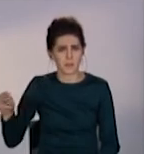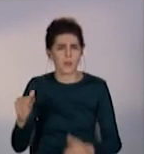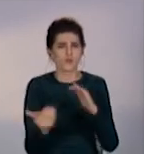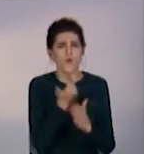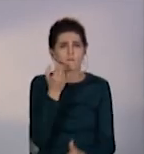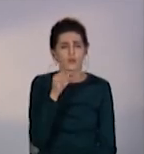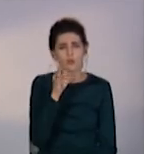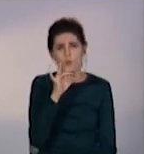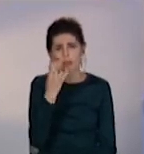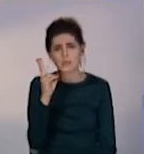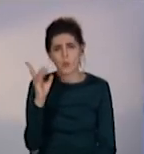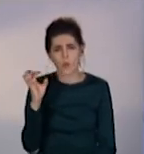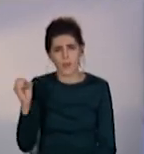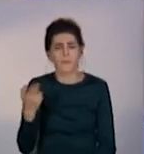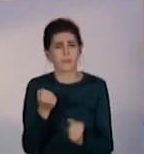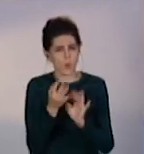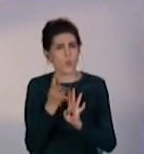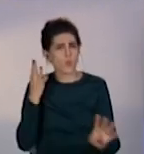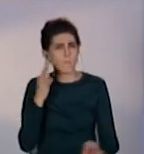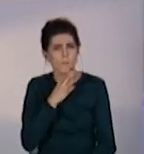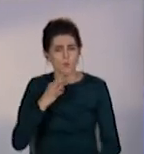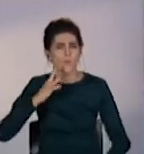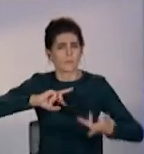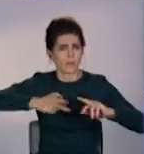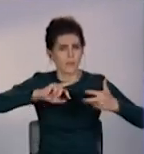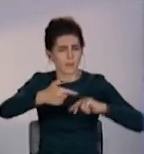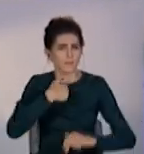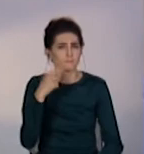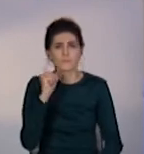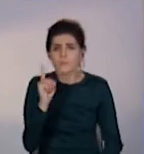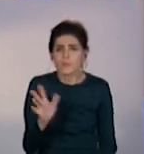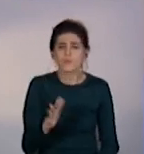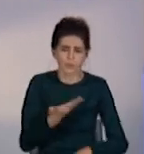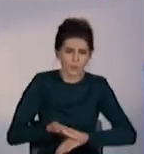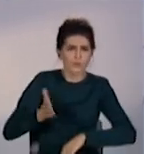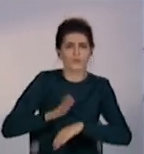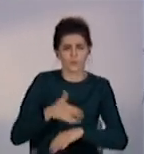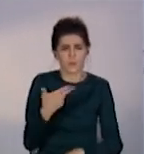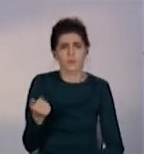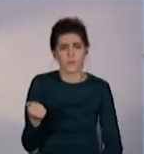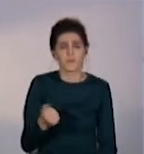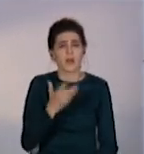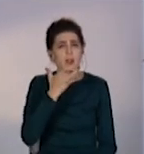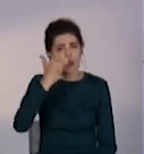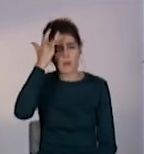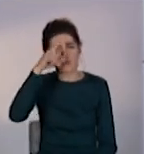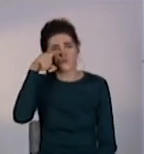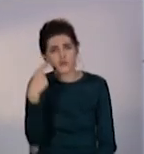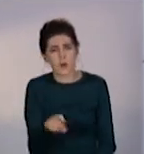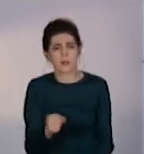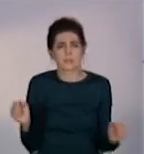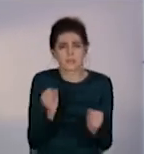Новотроїцьке, стоять у чергах. Таскаєшся от це з пересадками, з цими, ну тяжело, звісно. Влітку спекотно,